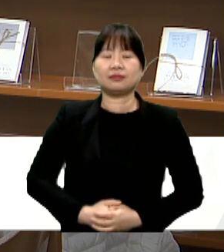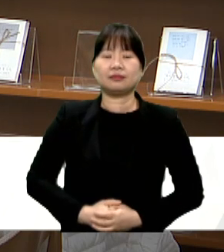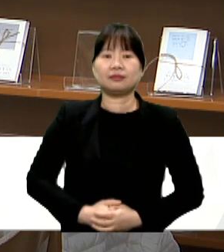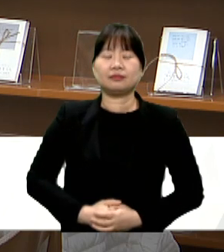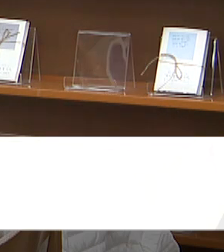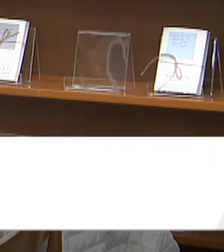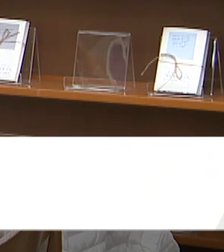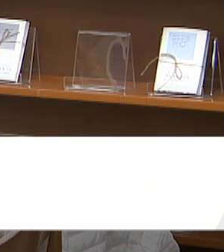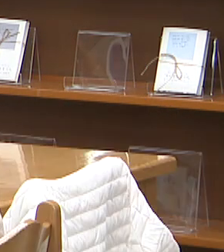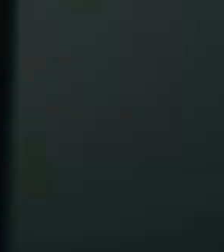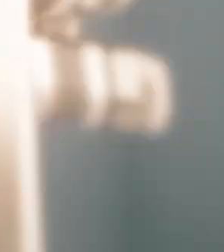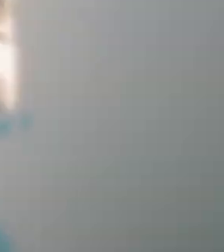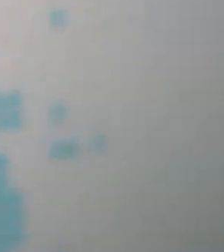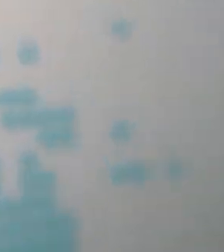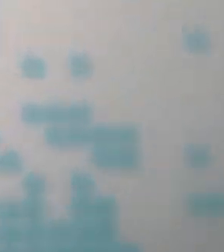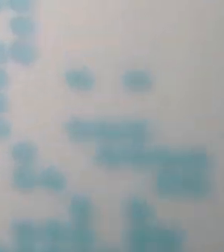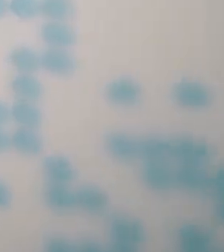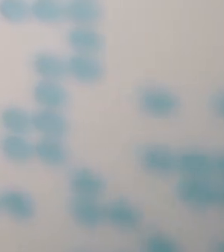것으로 기대됩니다.